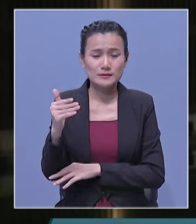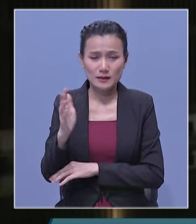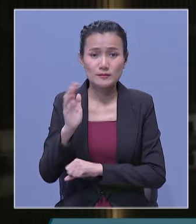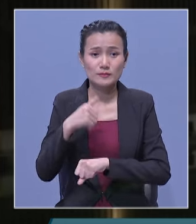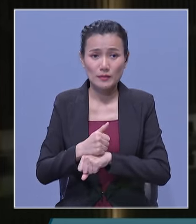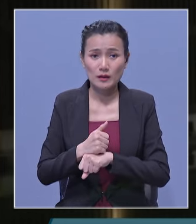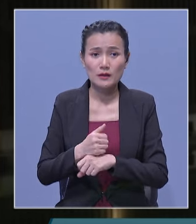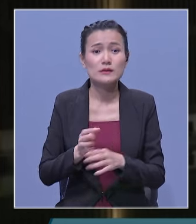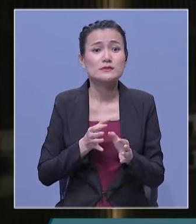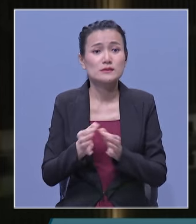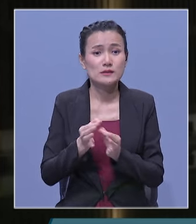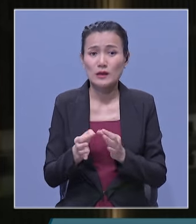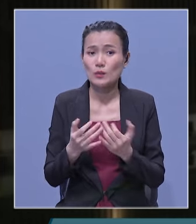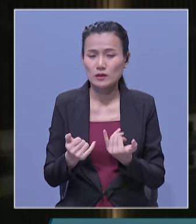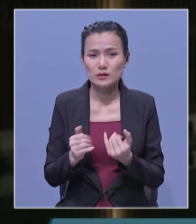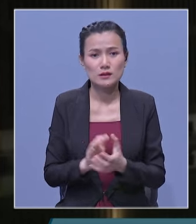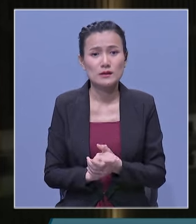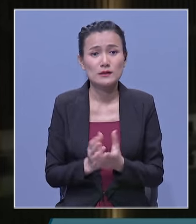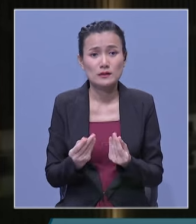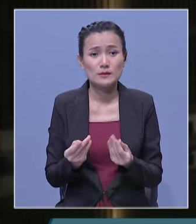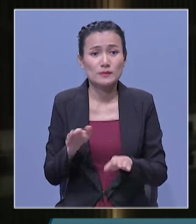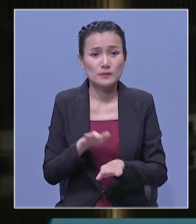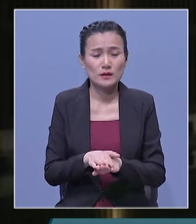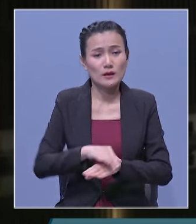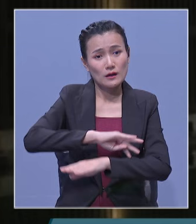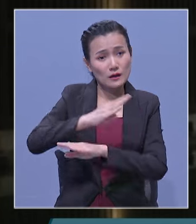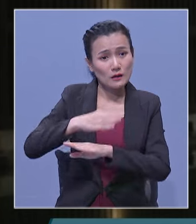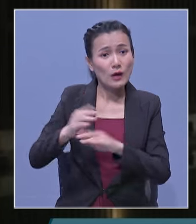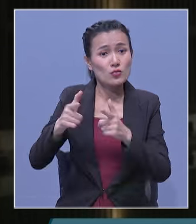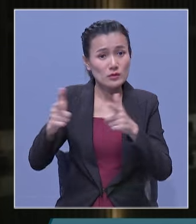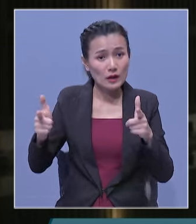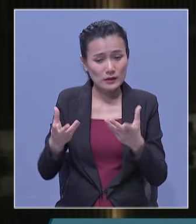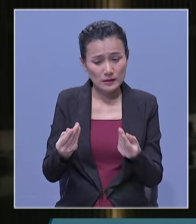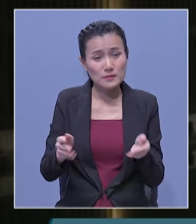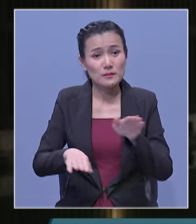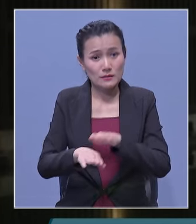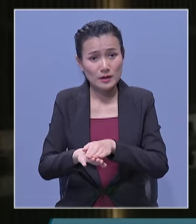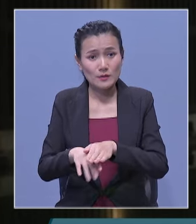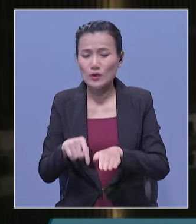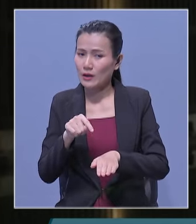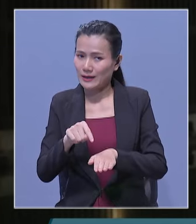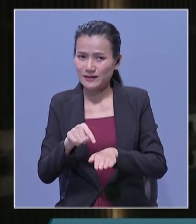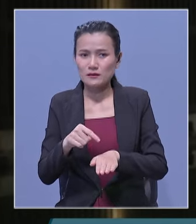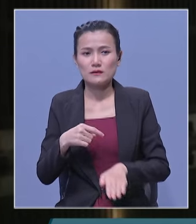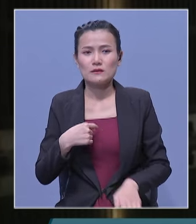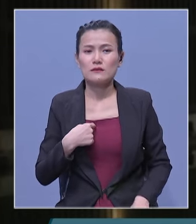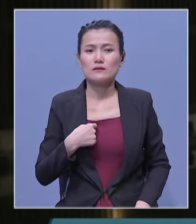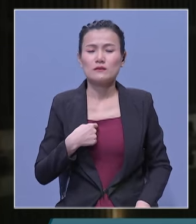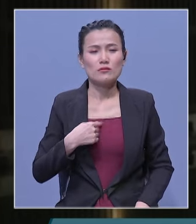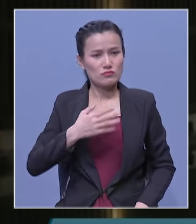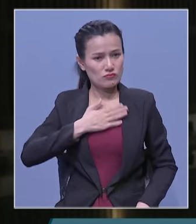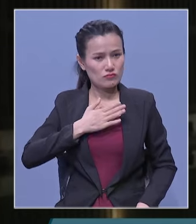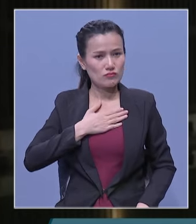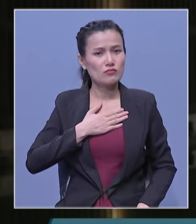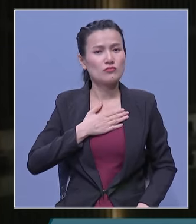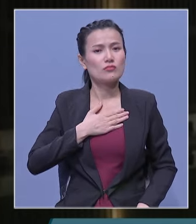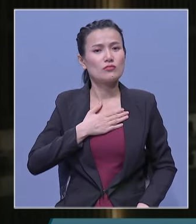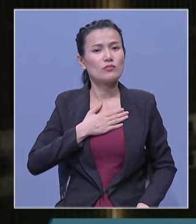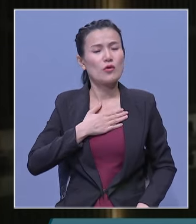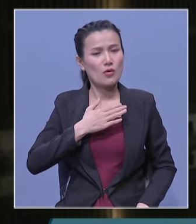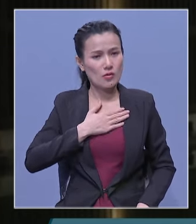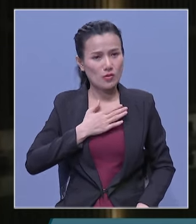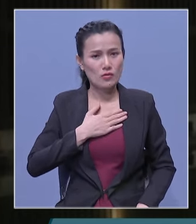ที่ทับซ้อนอุทยานเขาใหญ่นั้นเป็นพื้นที่ของอุทยาน 100% ค่ะพร้อมเรียกร้องให้กรมแผนที่ทหารนะคะออกมาพูดความจริงและยินดีที่จะเข้